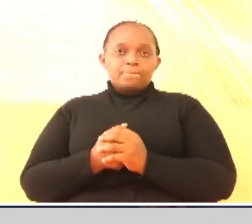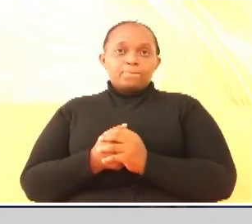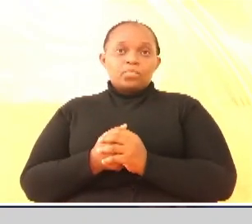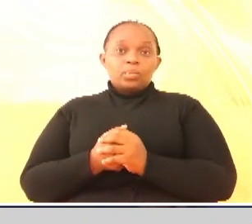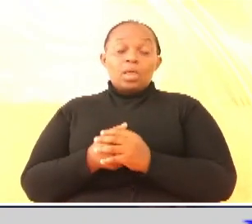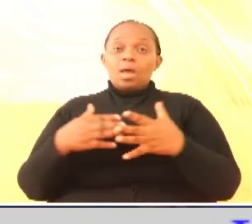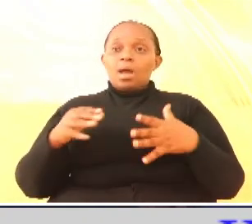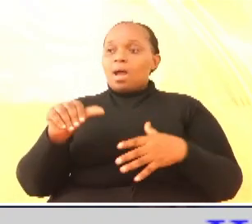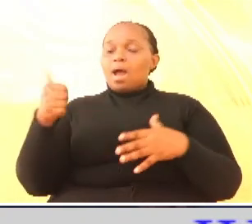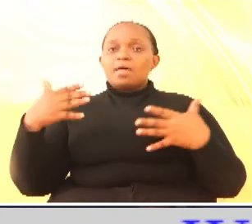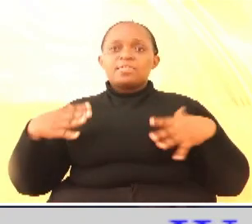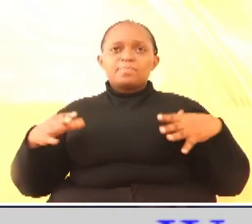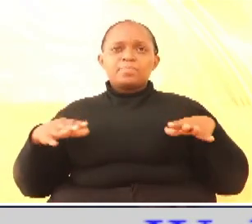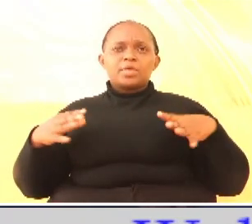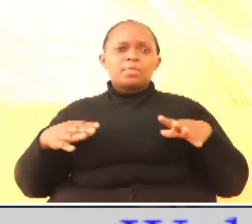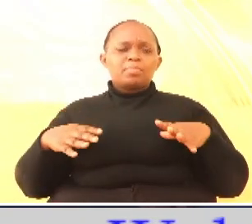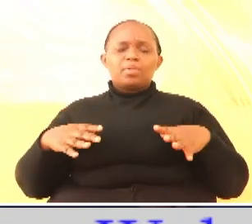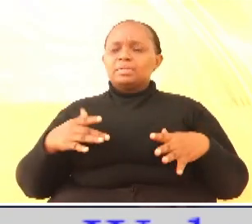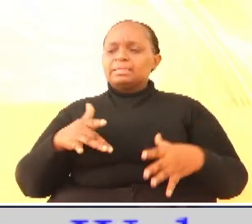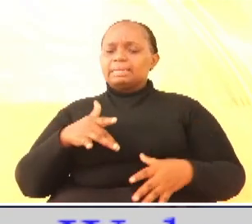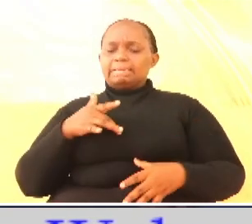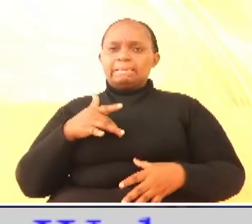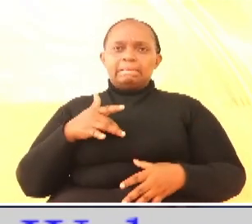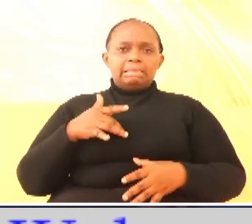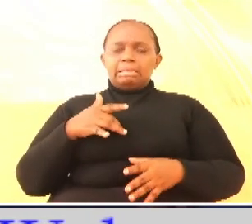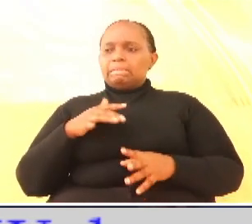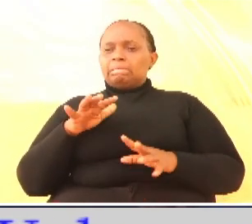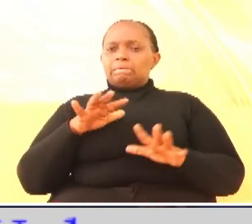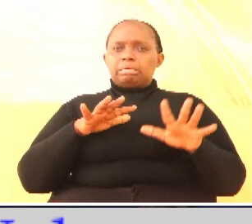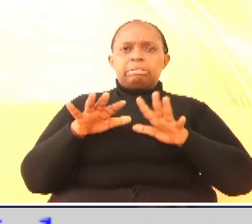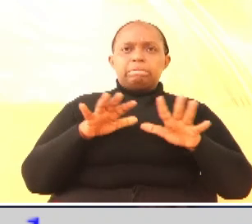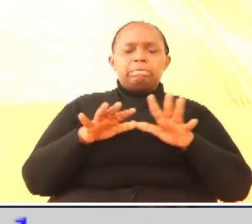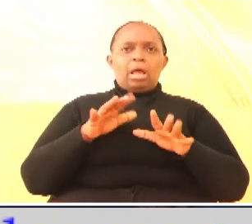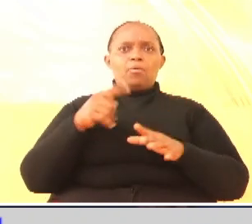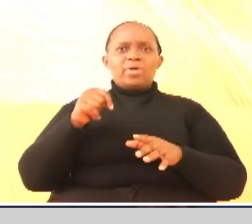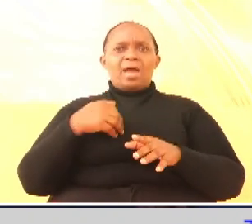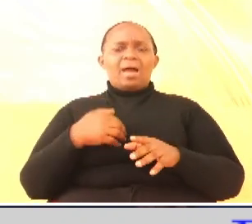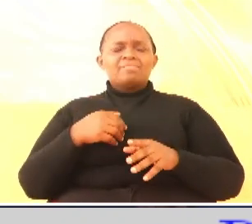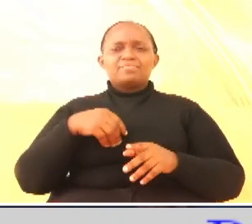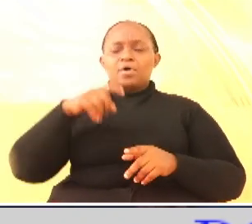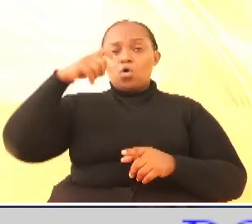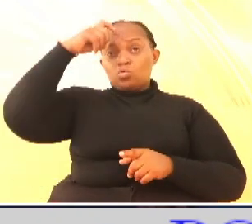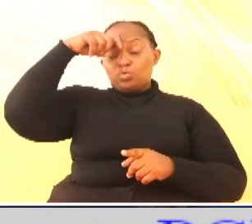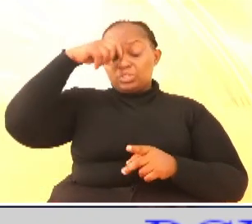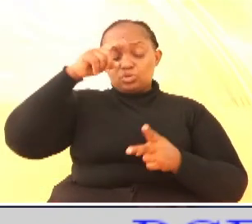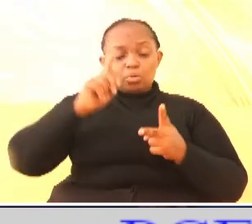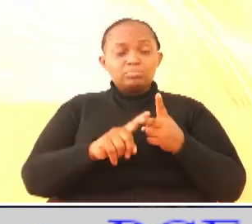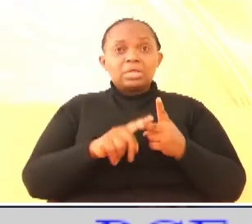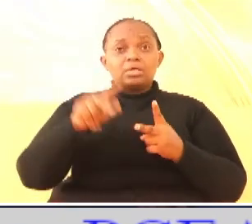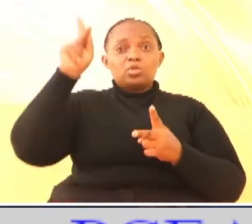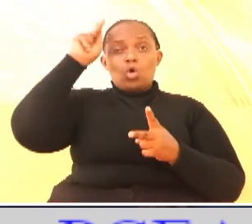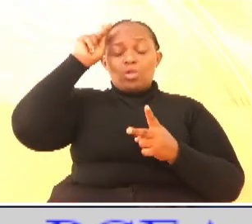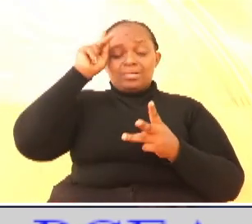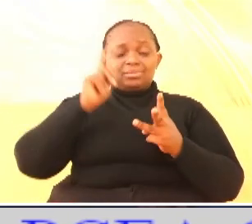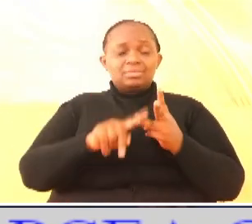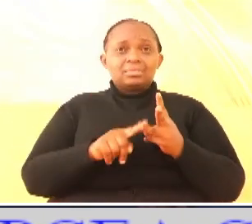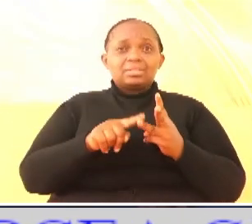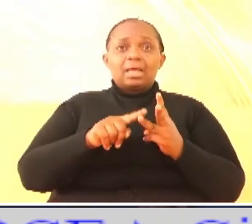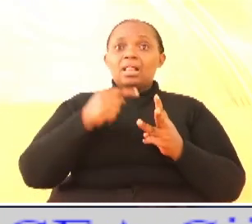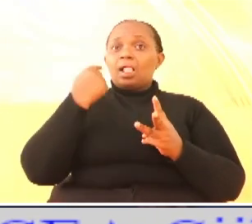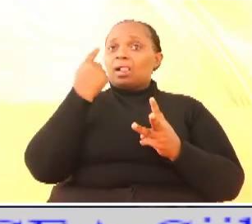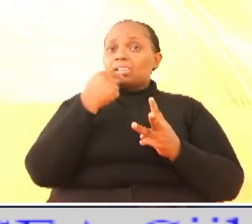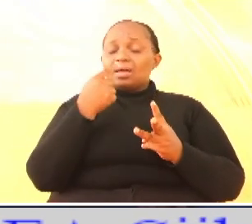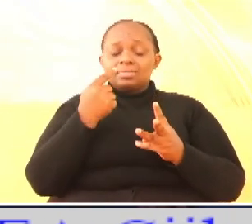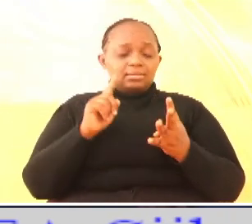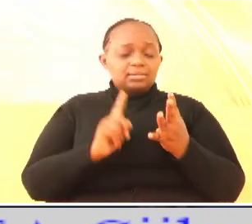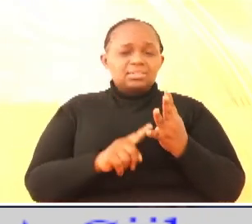Watu wengine wanatuogofia na hivyo vipawa. Kipawa cha wisdom, knowledge, speaking in tongues, interpreting tongues, miracles ziko